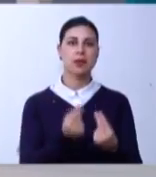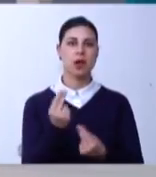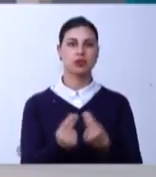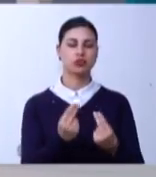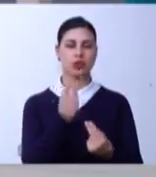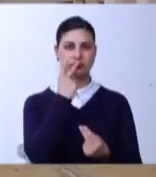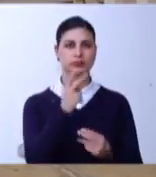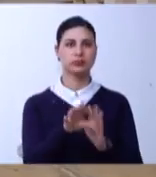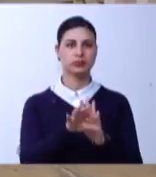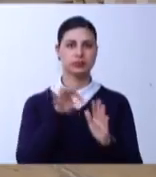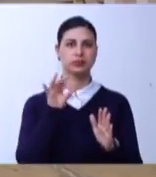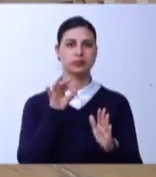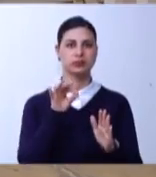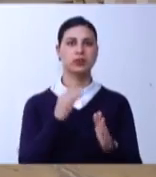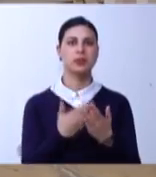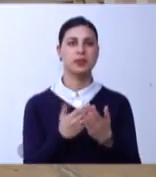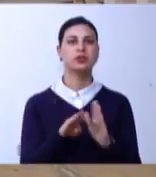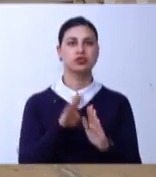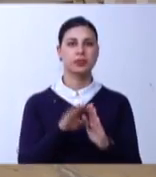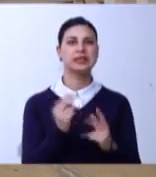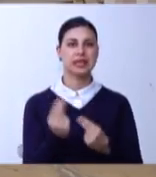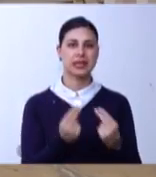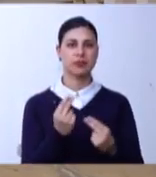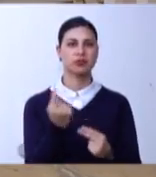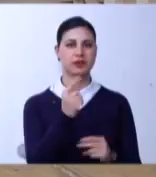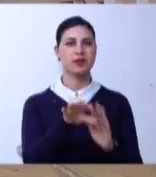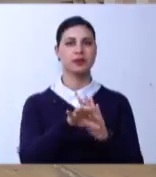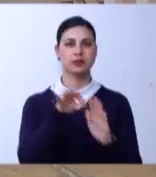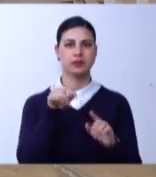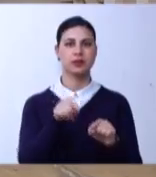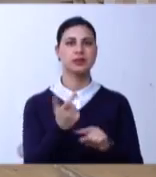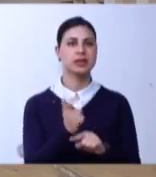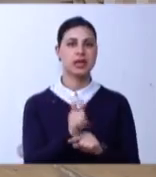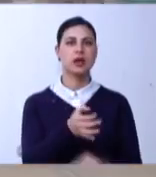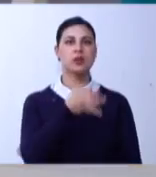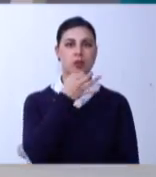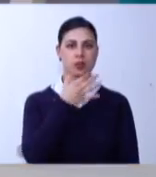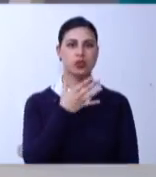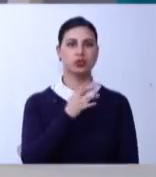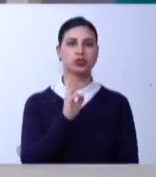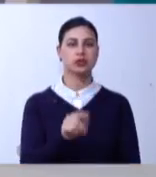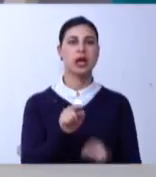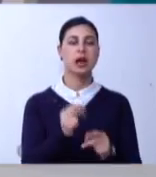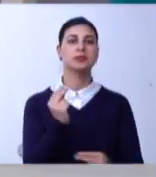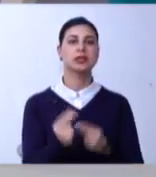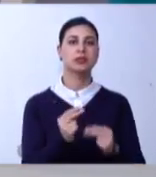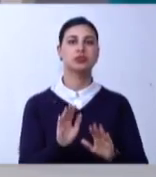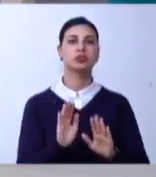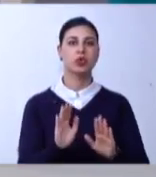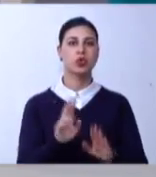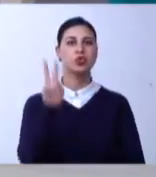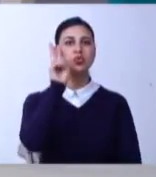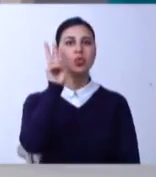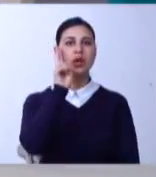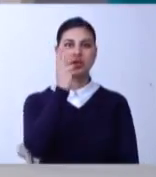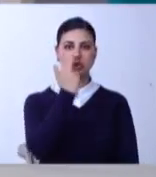ან ნუ სასურველია მაინც რომ იყოს სათამაშო, რაიმე საგანი, რომელიც მას ძალიან მოსწონს და ამ სათამაშოს მხოლოდ